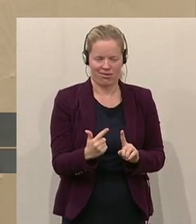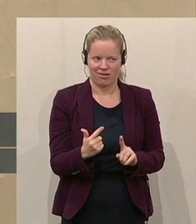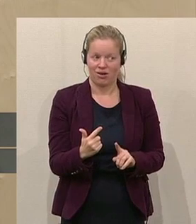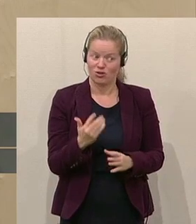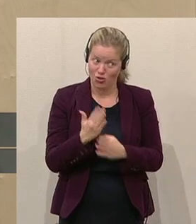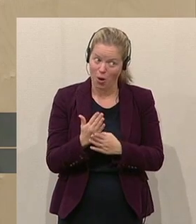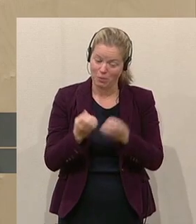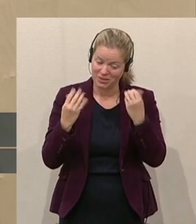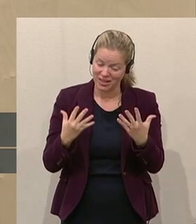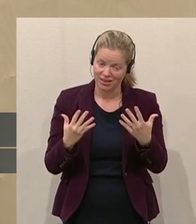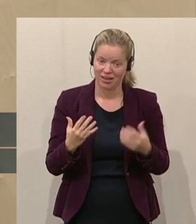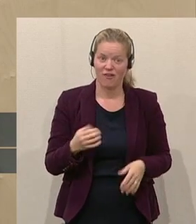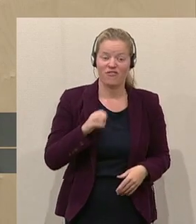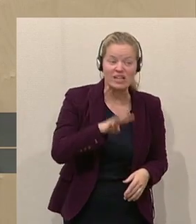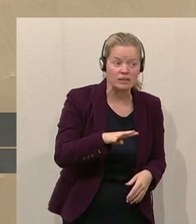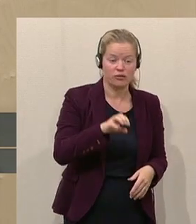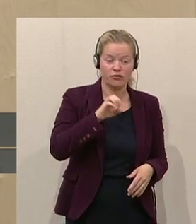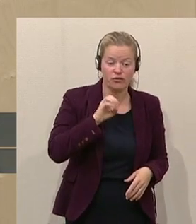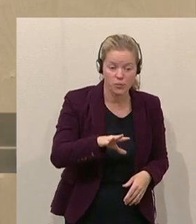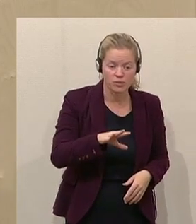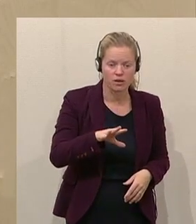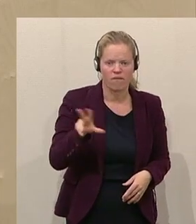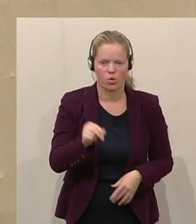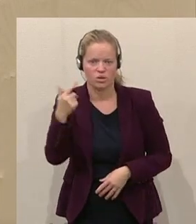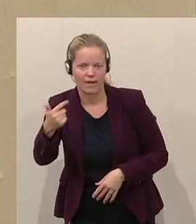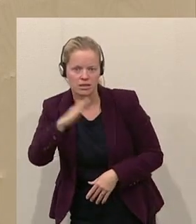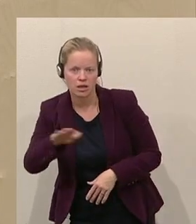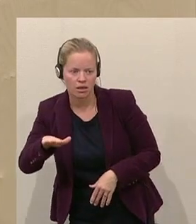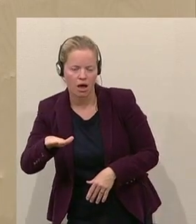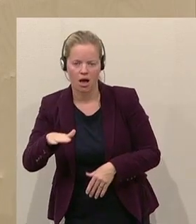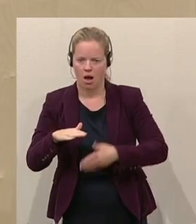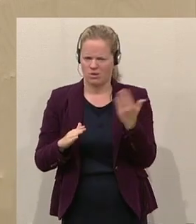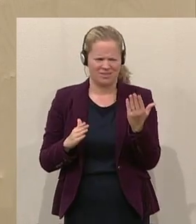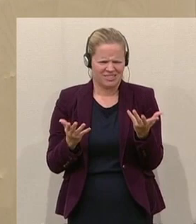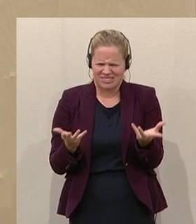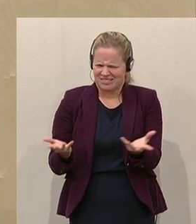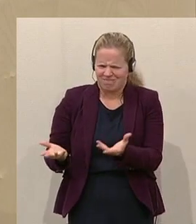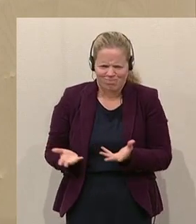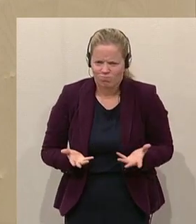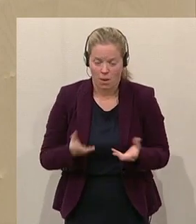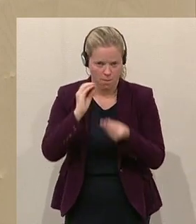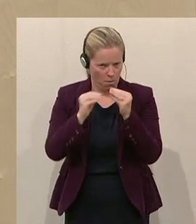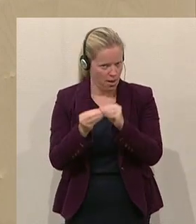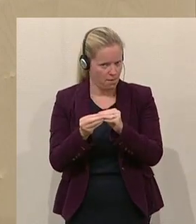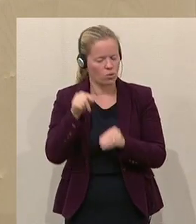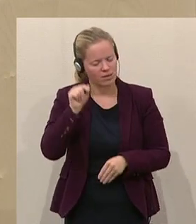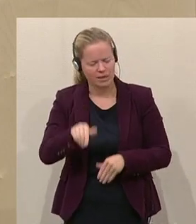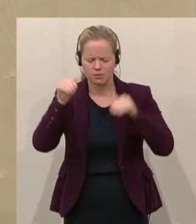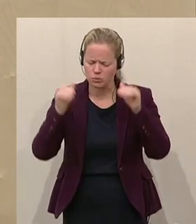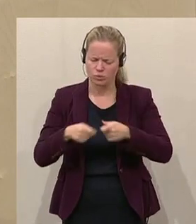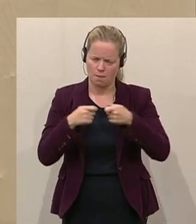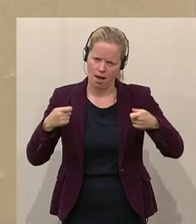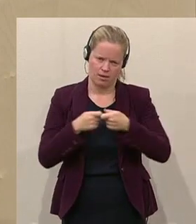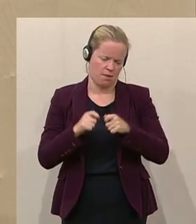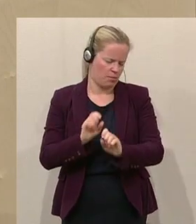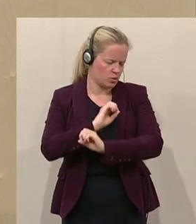mit 14, 15 von 20 Kindern. Und dann wird es natürlich problematisch und dann müssen wir natürlich Maßnahmen ergreifen. Und da ist unsere zentrale Maßnahme, das